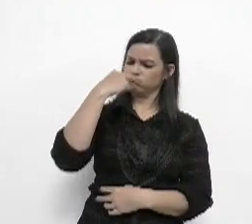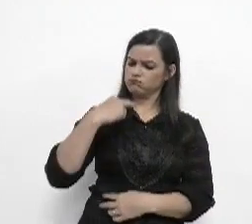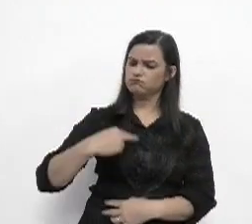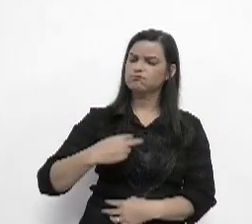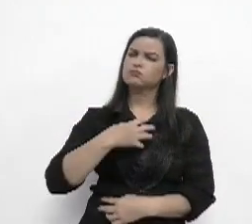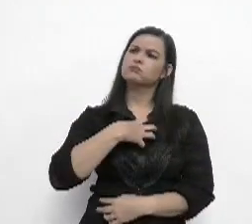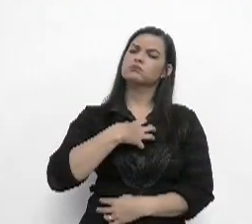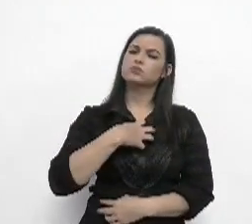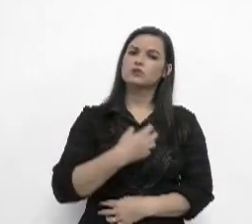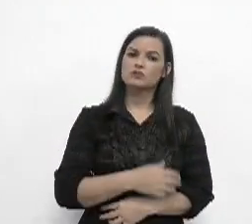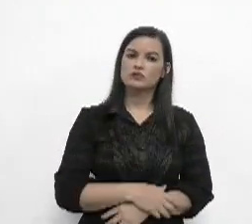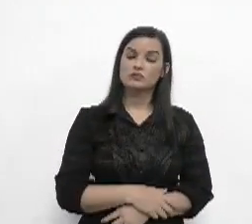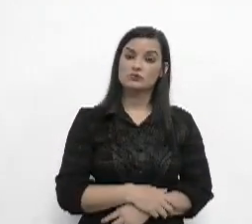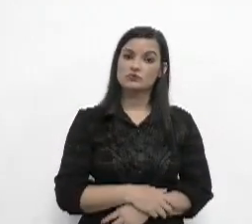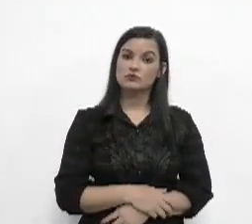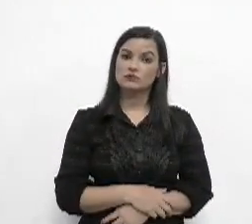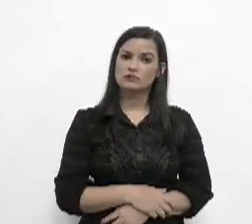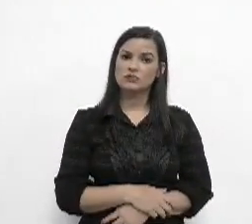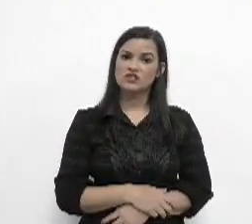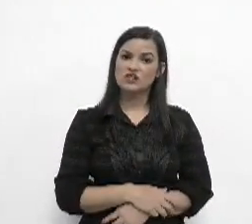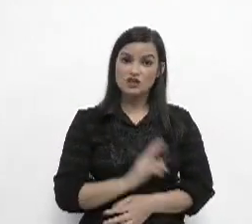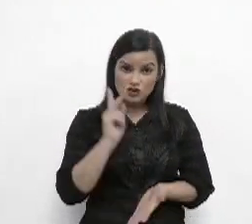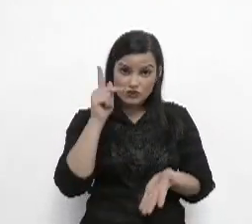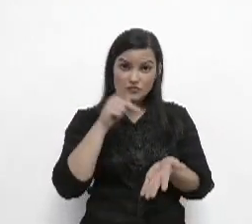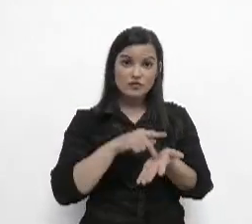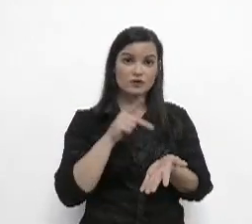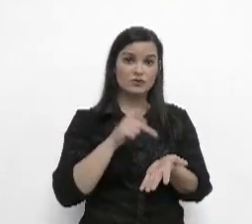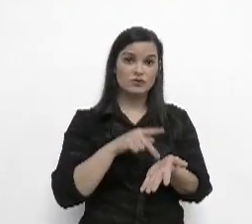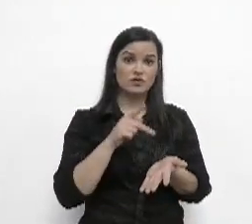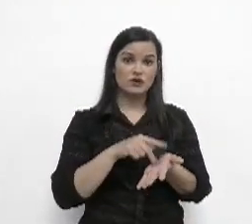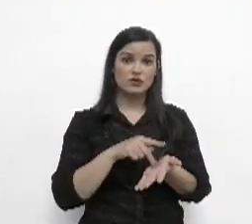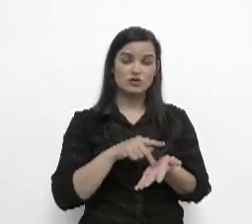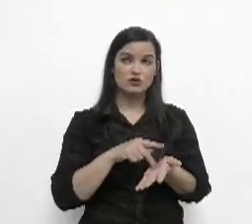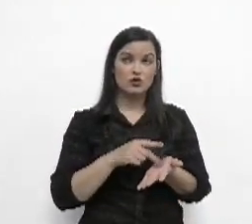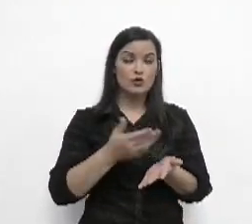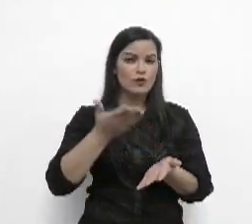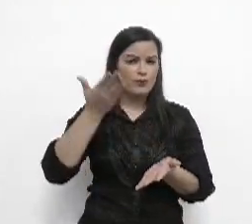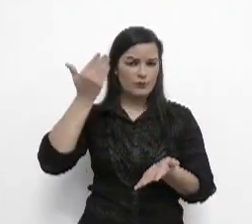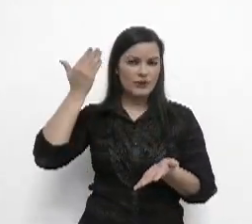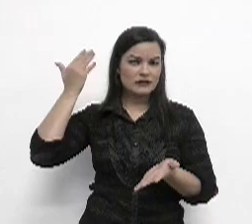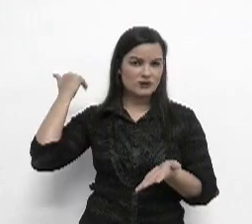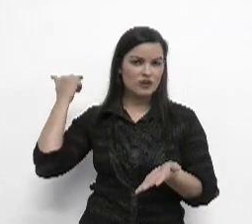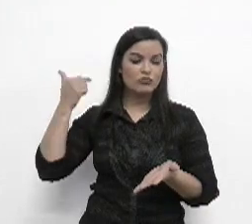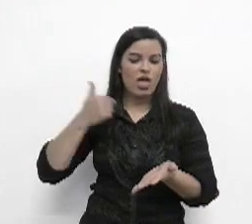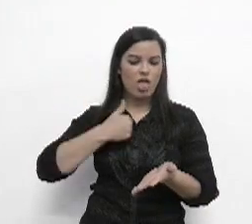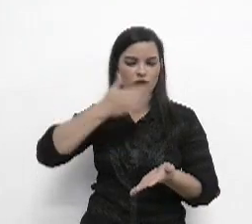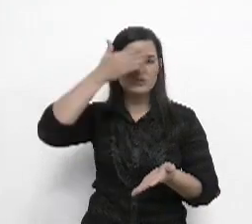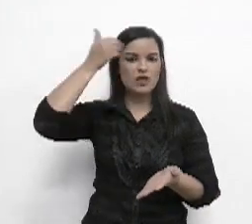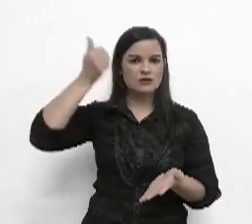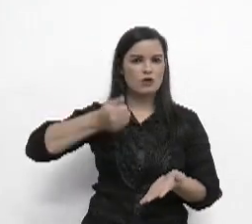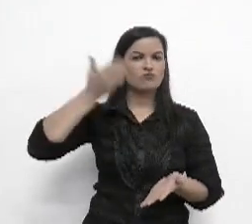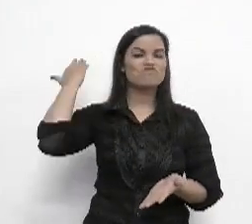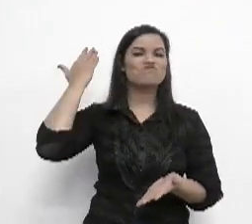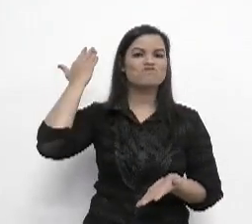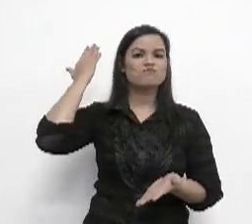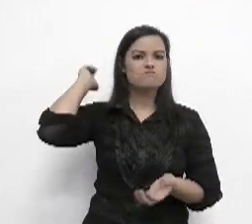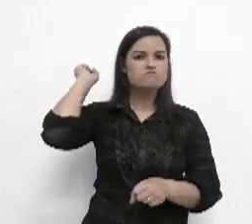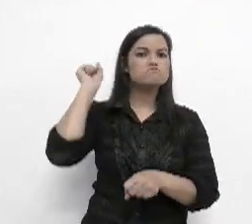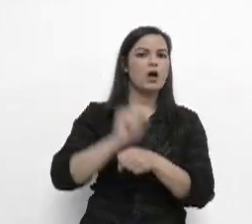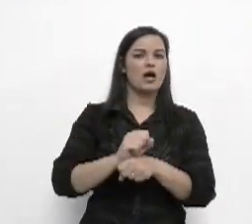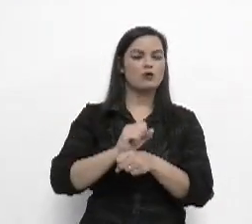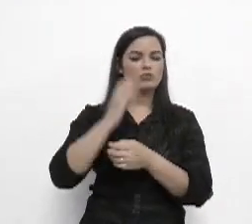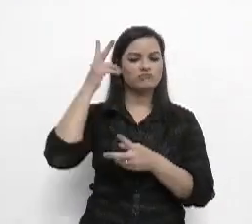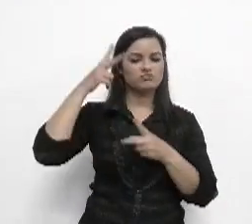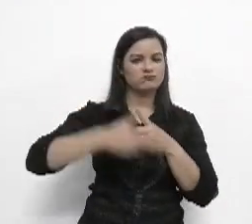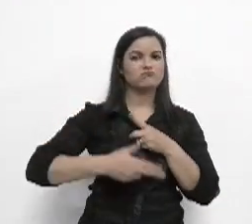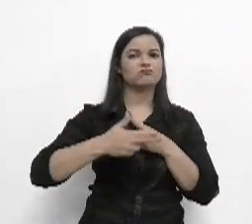내게는 있었는가? Será que realmente houve cessar da vida do meu passado para o agora? 이 땅에 사는 모든 사람들은 자신들의